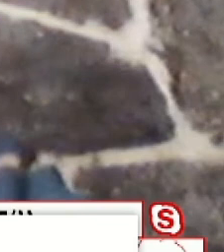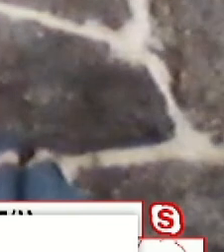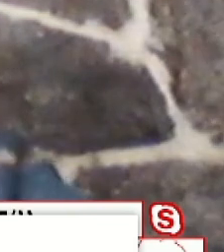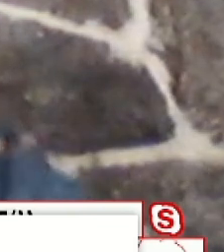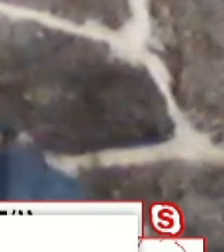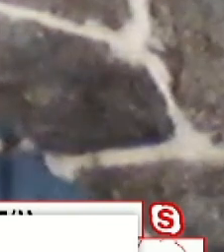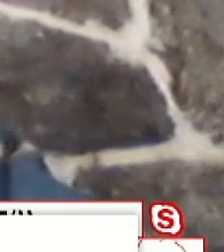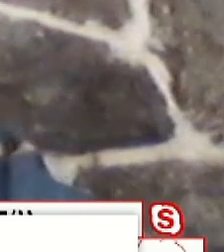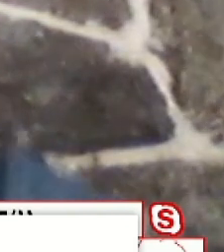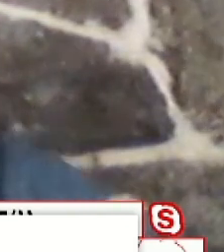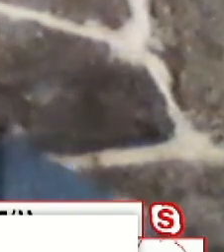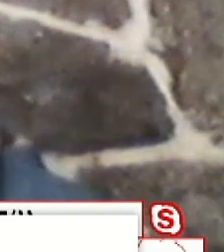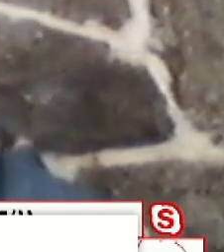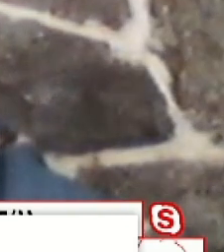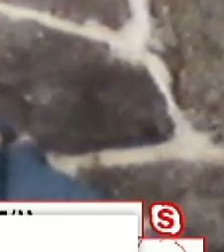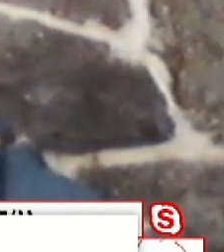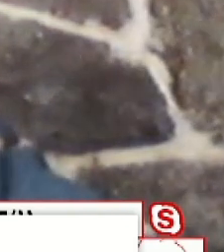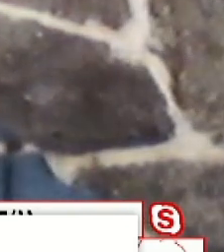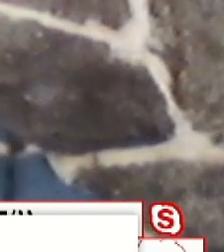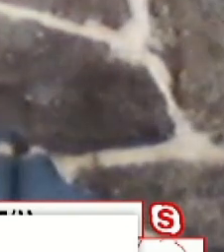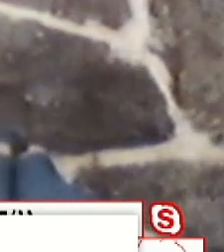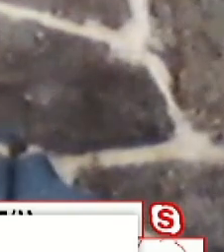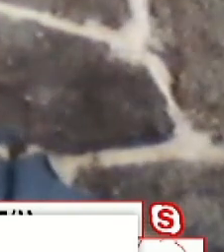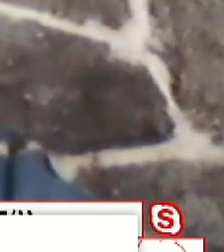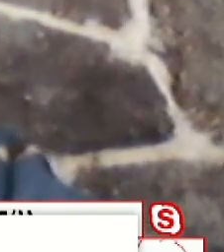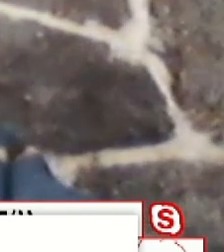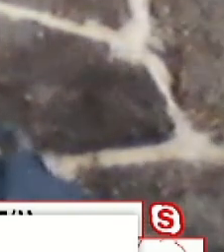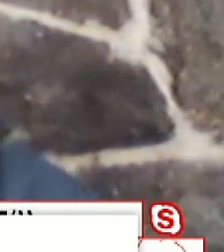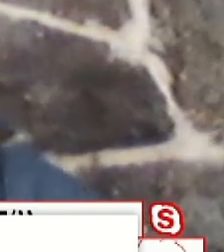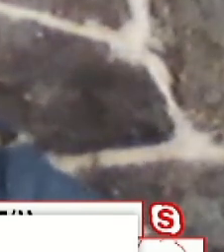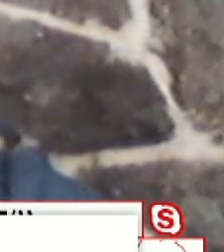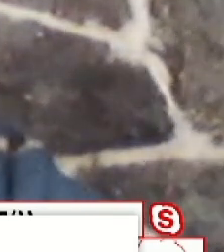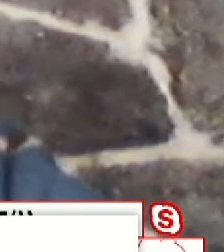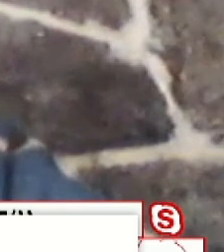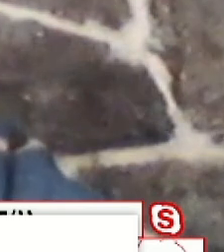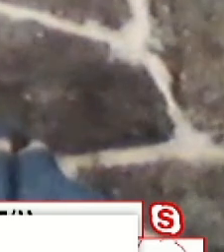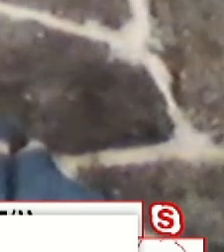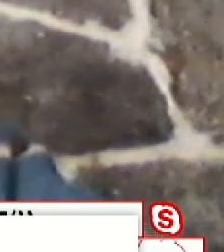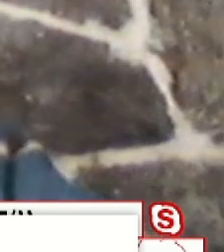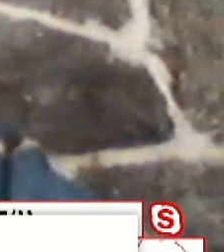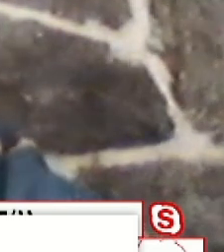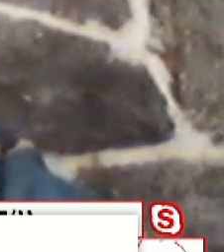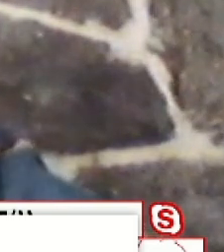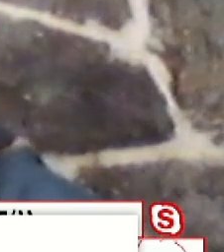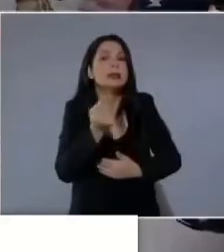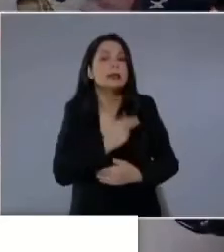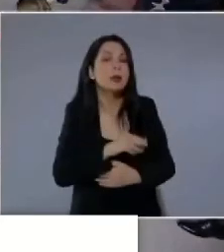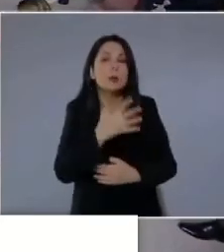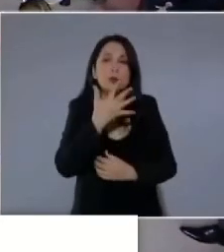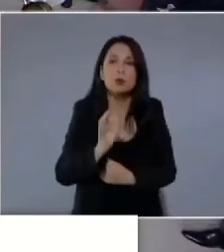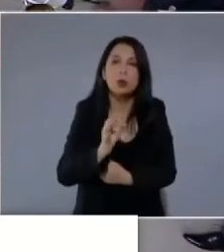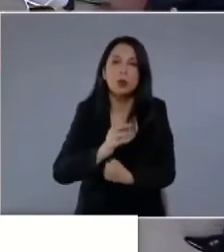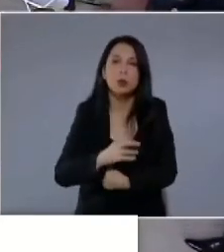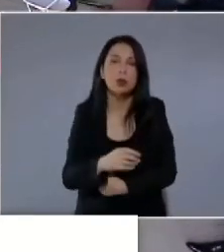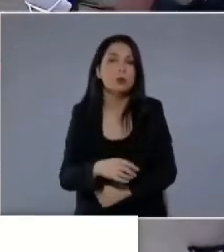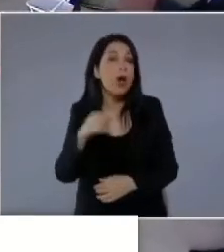γιατί πλέον πήρε το δρόμο της υλοποίησης ένα πολύ μεγάλο πρόβλημα. Στην εκδήλωση